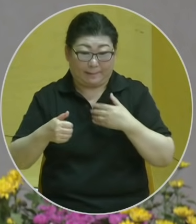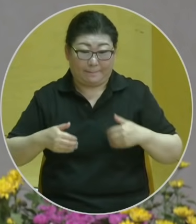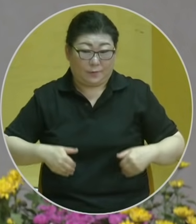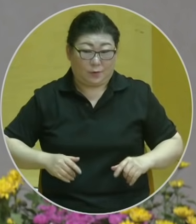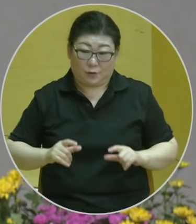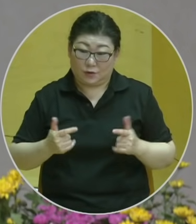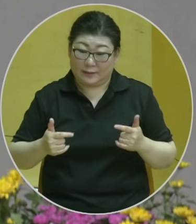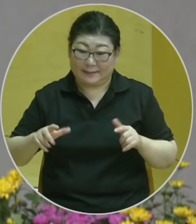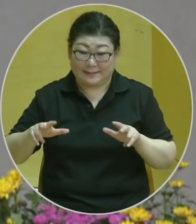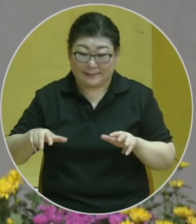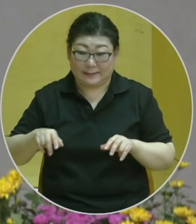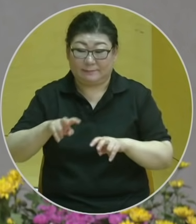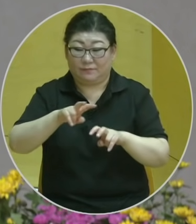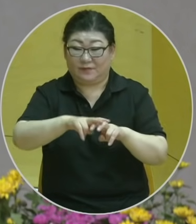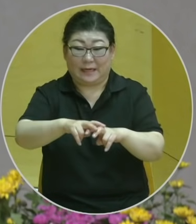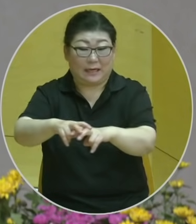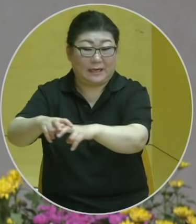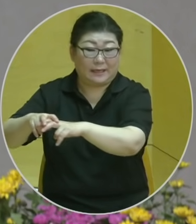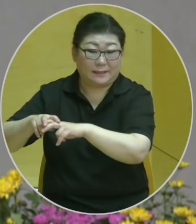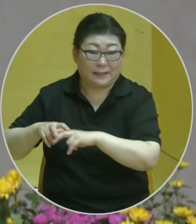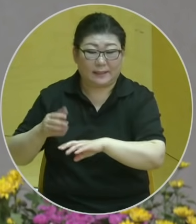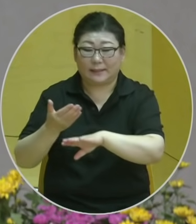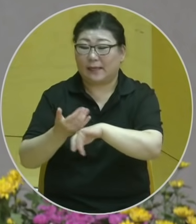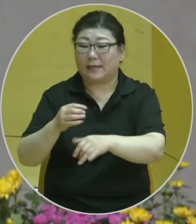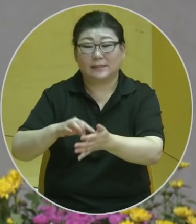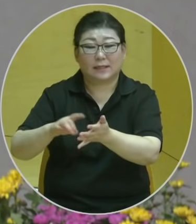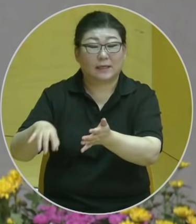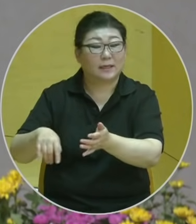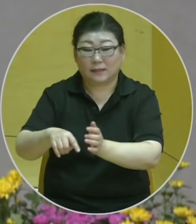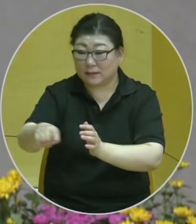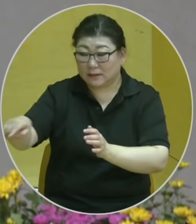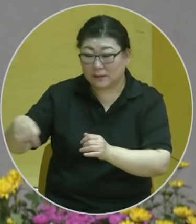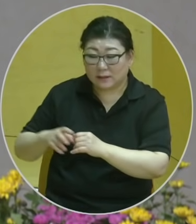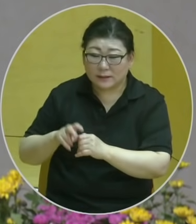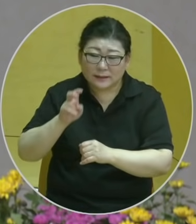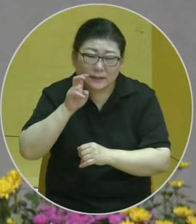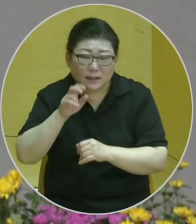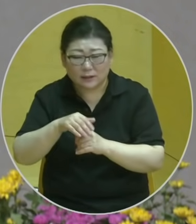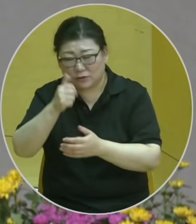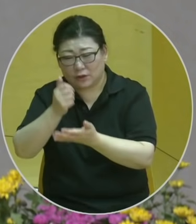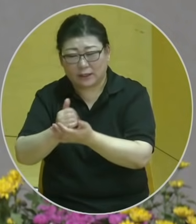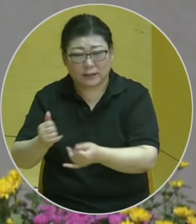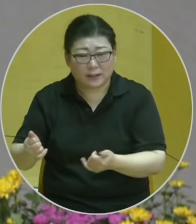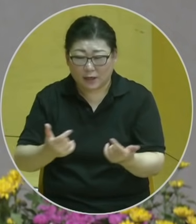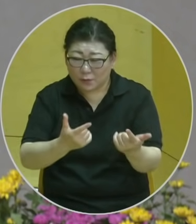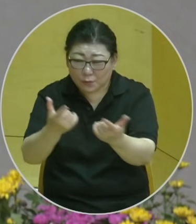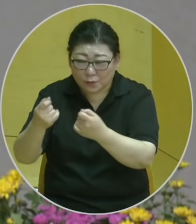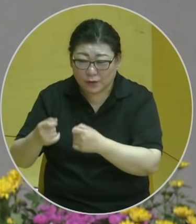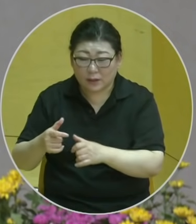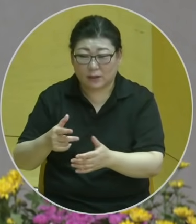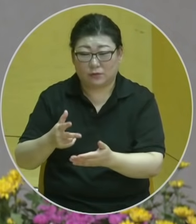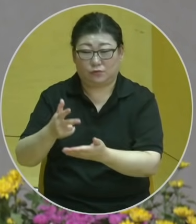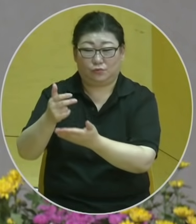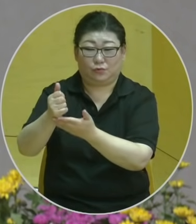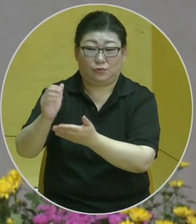아니라 지금 이 자리에 앉아있는 다른 세리들과 창기들과 죄인들, 저들에게도 동일한 구세주가